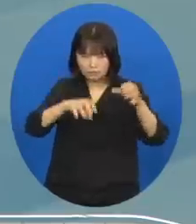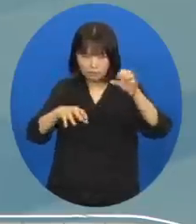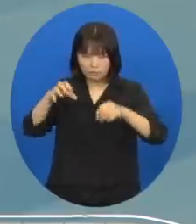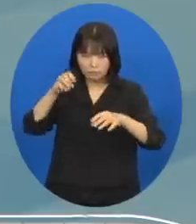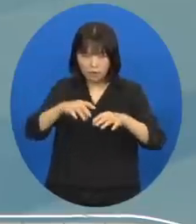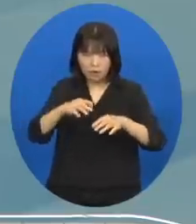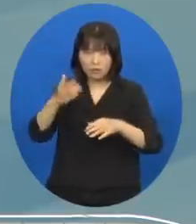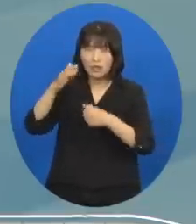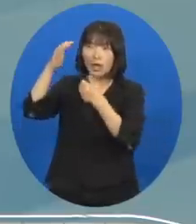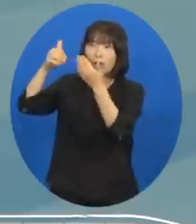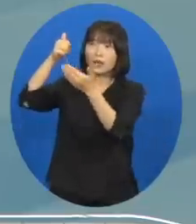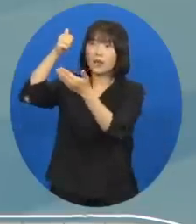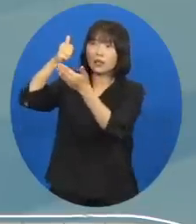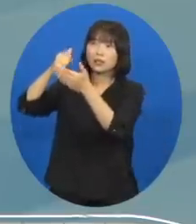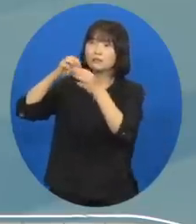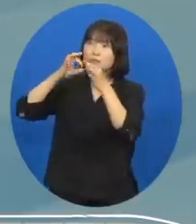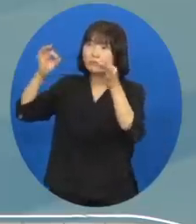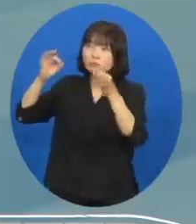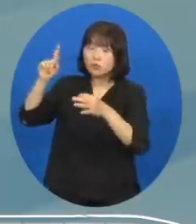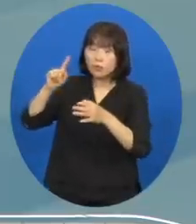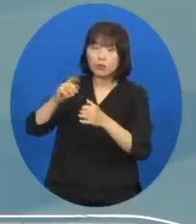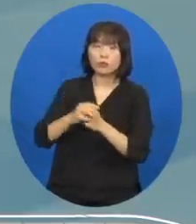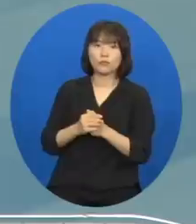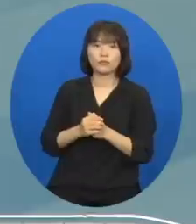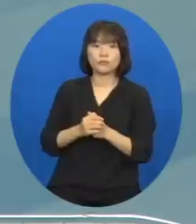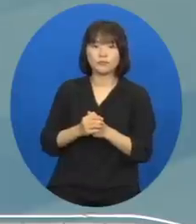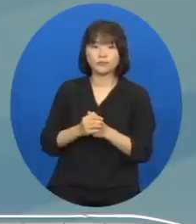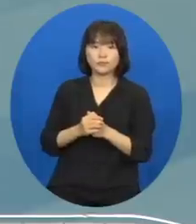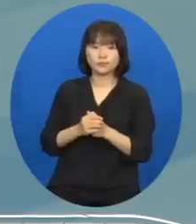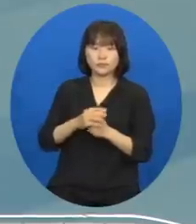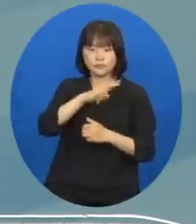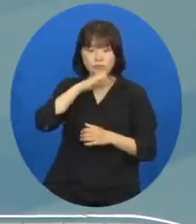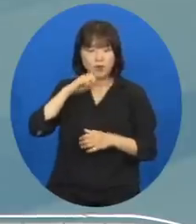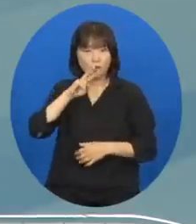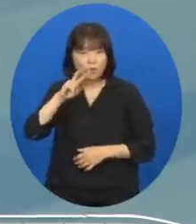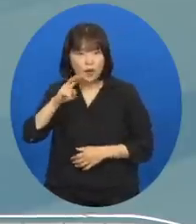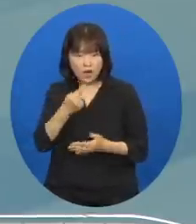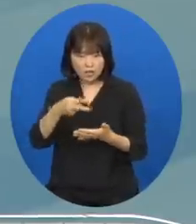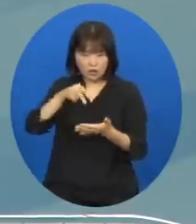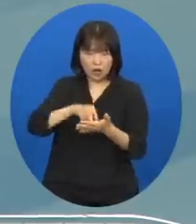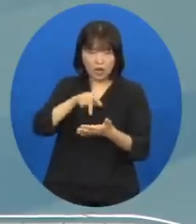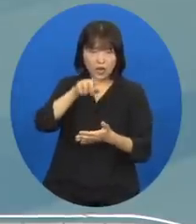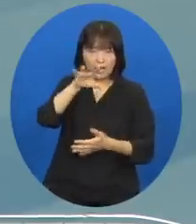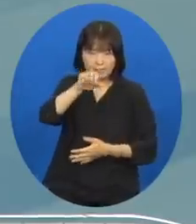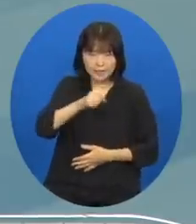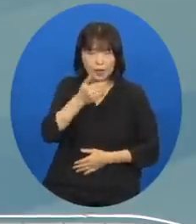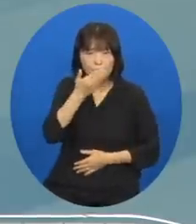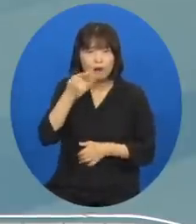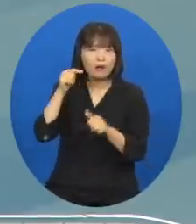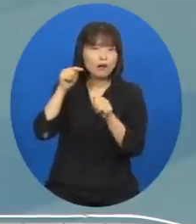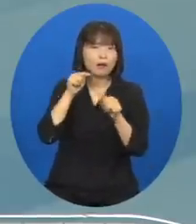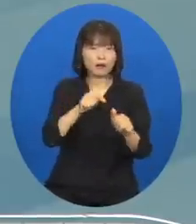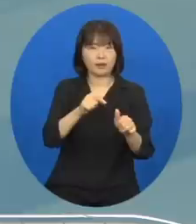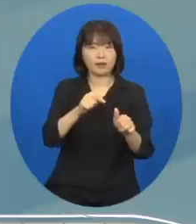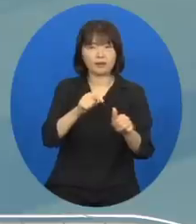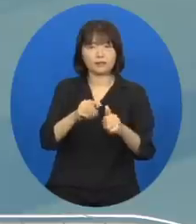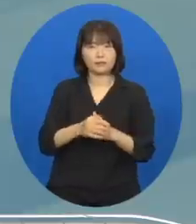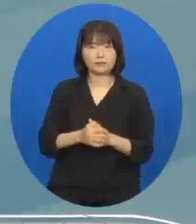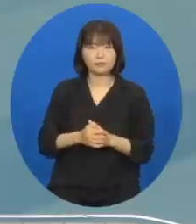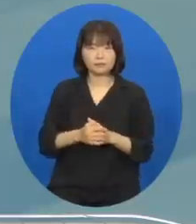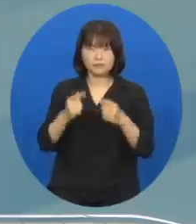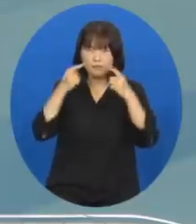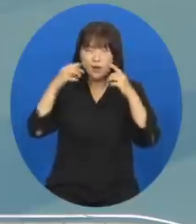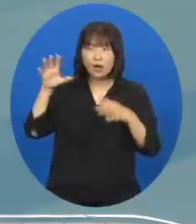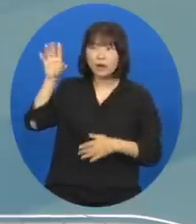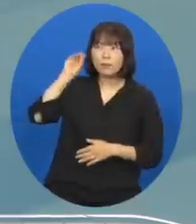하늘에서 음성이 들려요. 하나님 말씀하십니다. 베드로야 일어나 잡아먹어라. 분명히